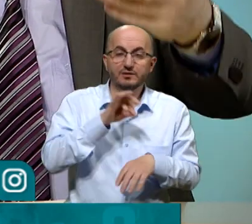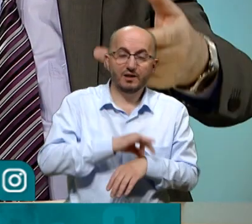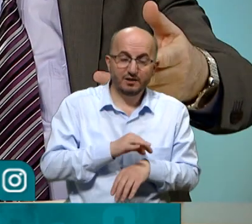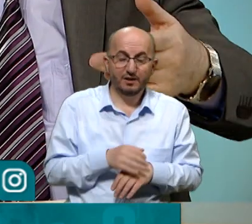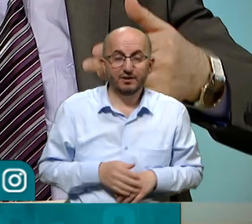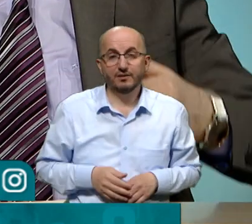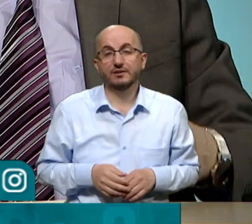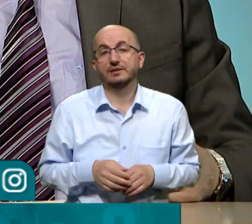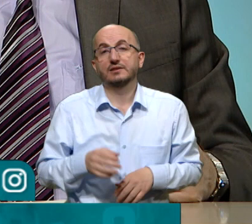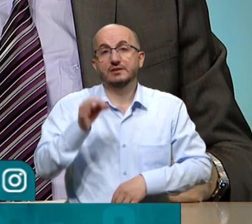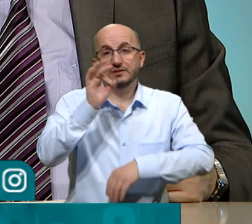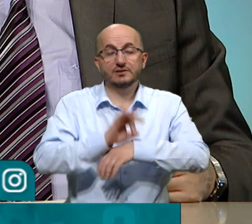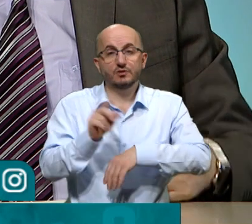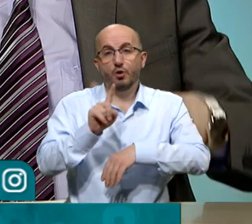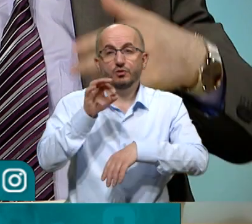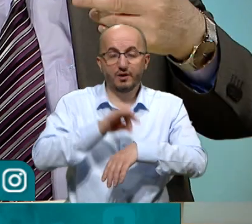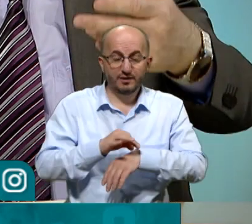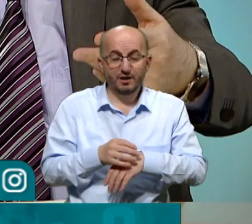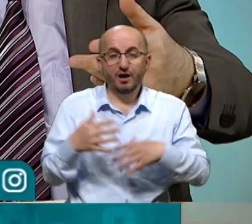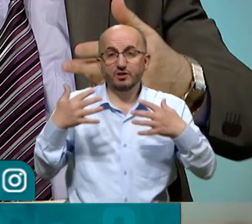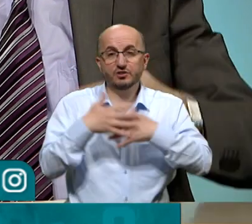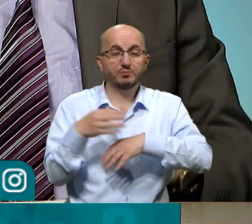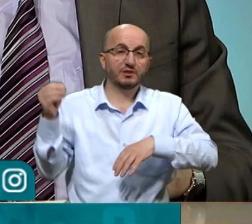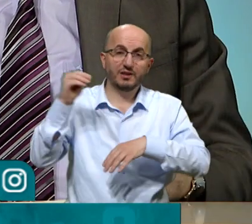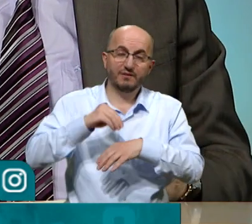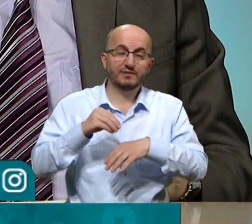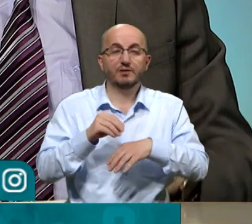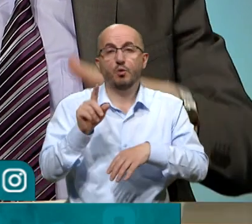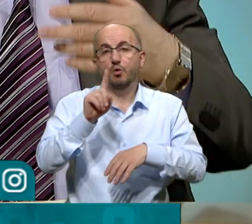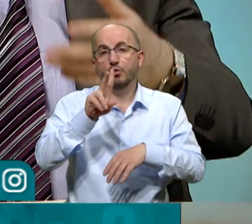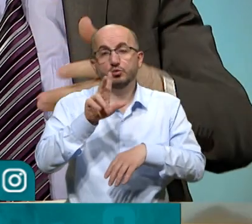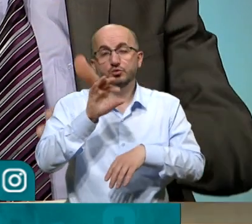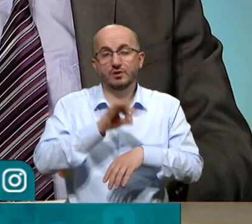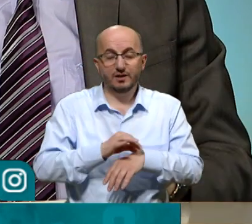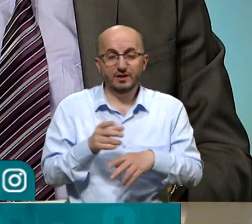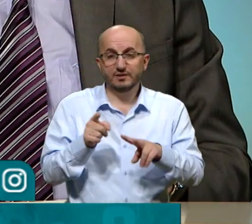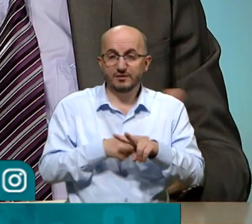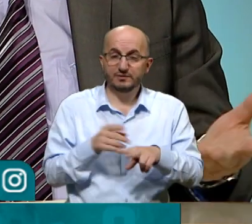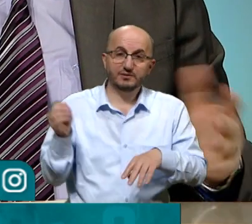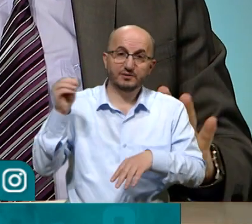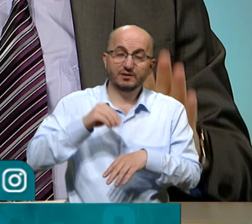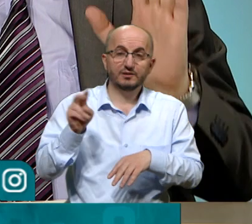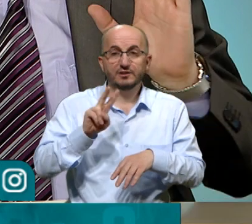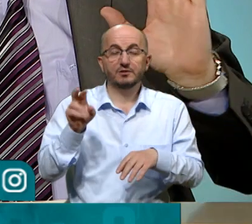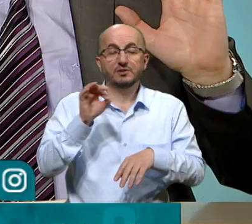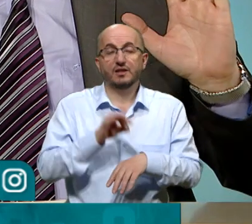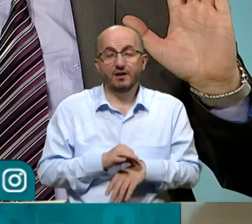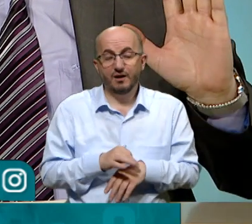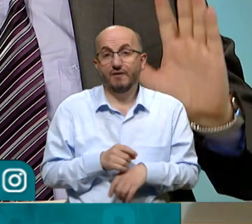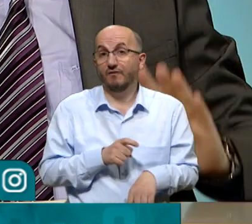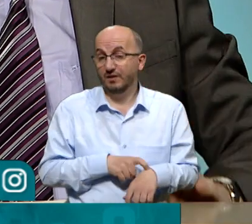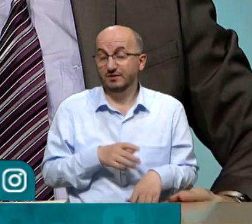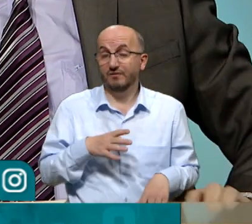ev işte 2'de 10 dakika işte akşam da ilave etti 13 dakika Yatsıda ilaveten bak 20 dakika Daha